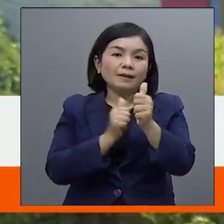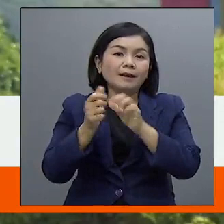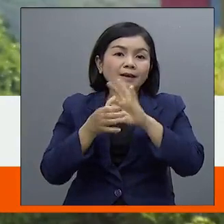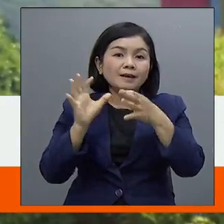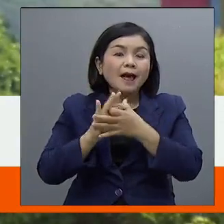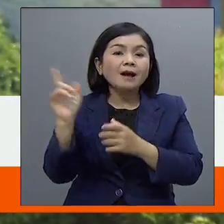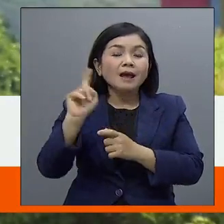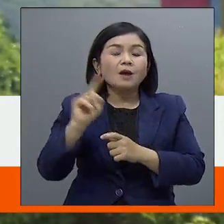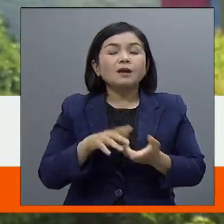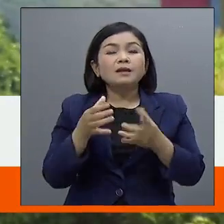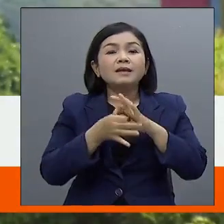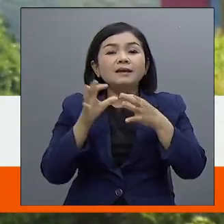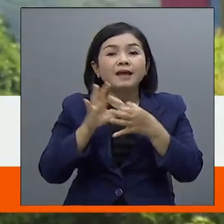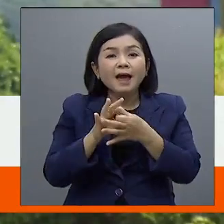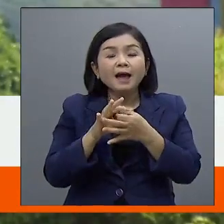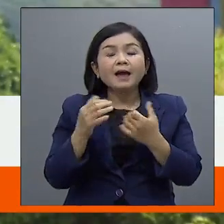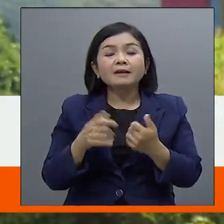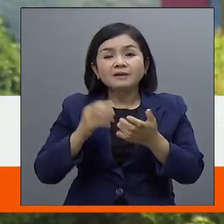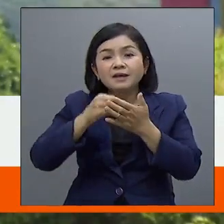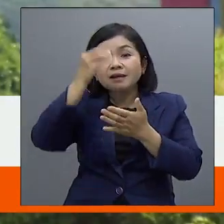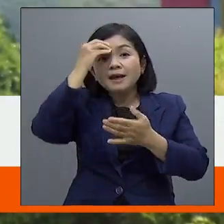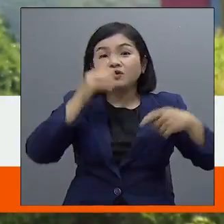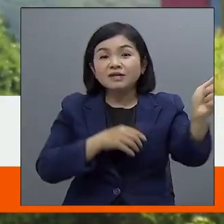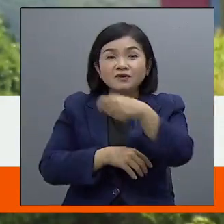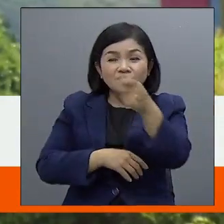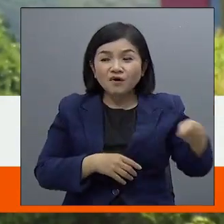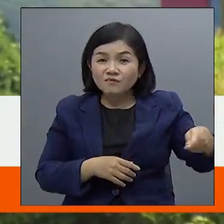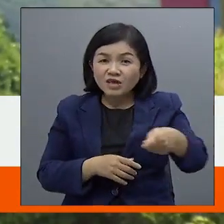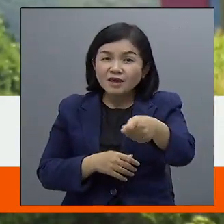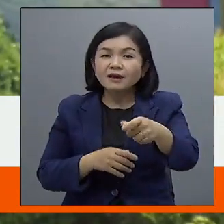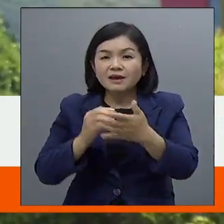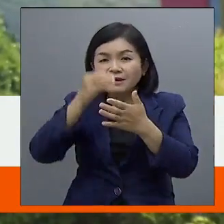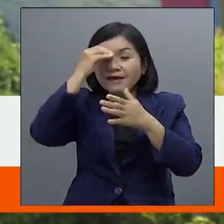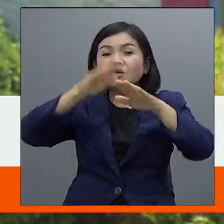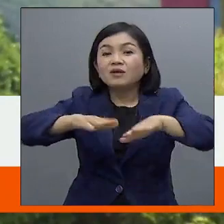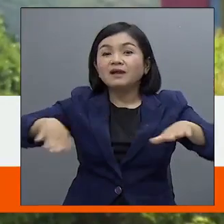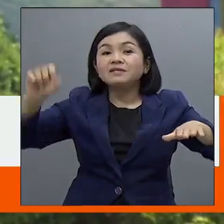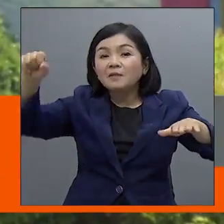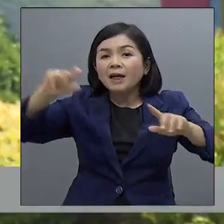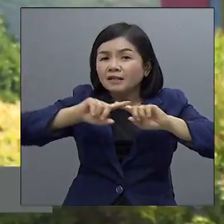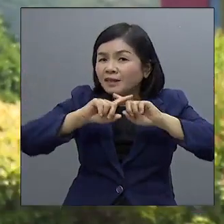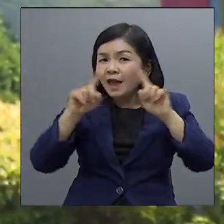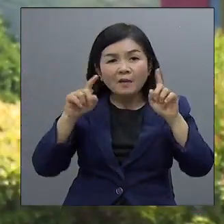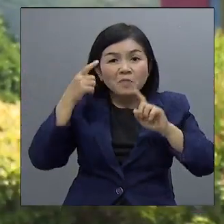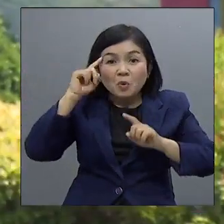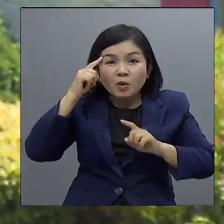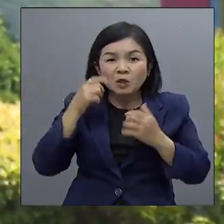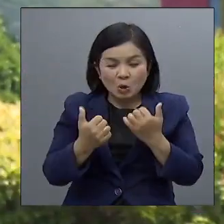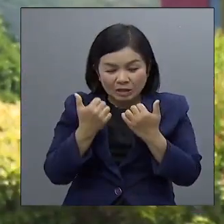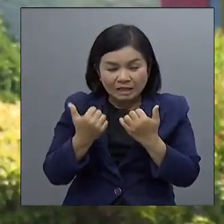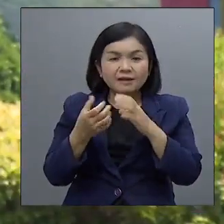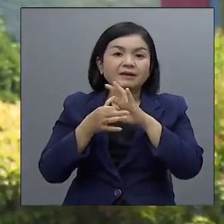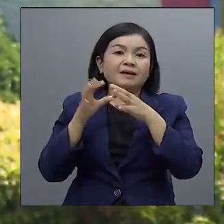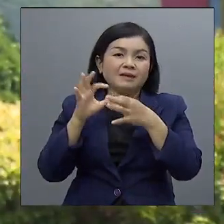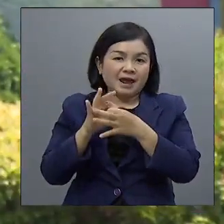ระบองนะครับหลายๆคนคงจะคิดถึงวิชาเรียนพละศึกษาที่เราได้เรียนกันในสมัยเด็กๆนะครับแต่ใครจะคิดครับว่าปัจจุบันครับกีฬ